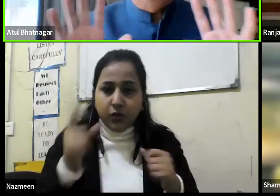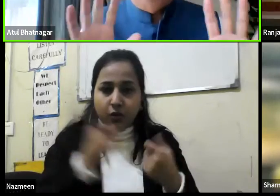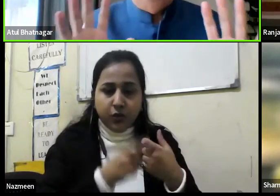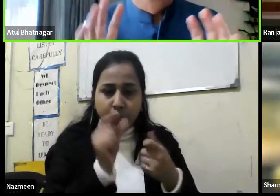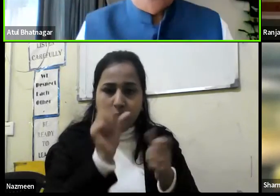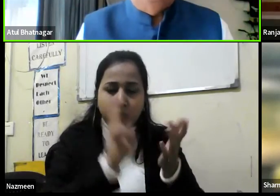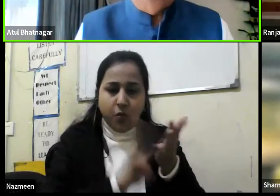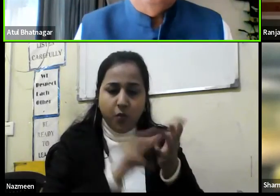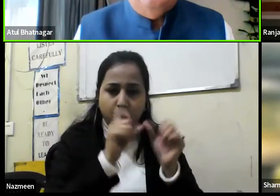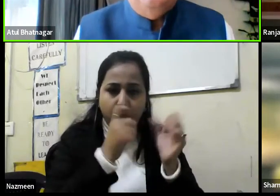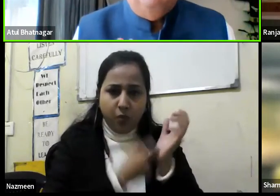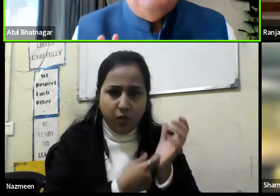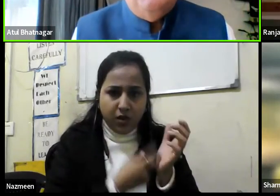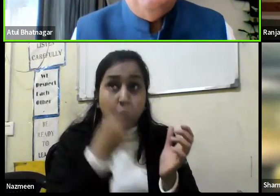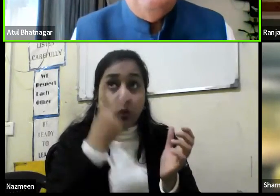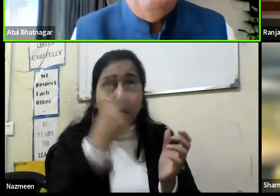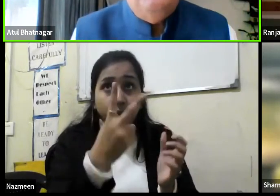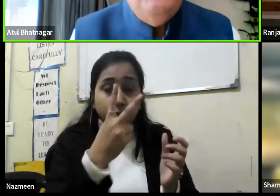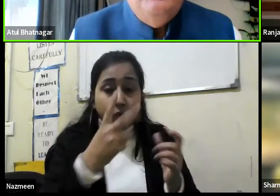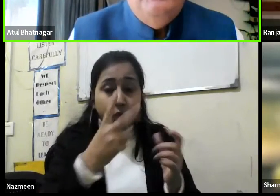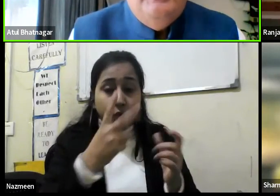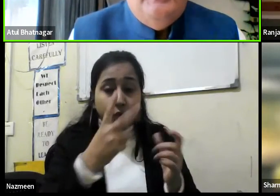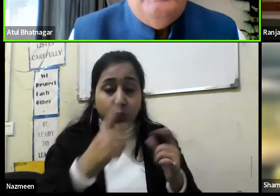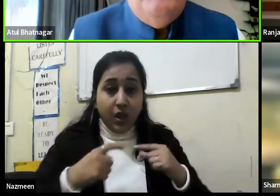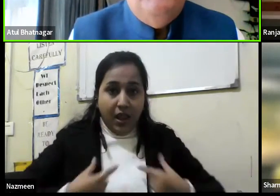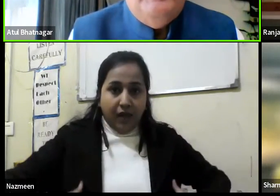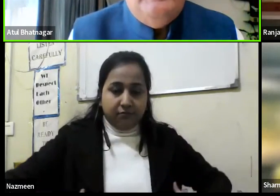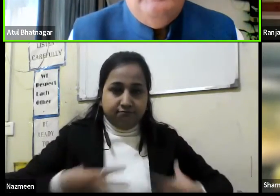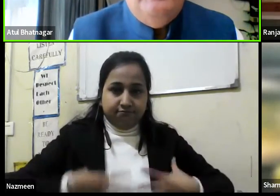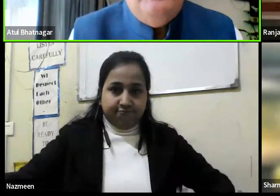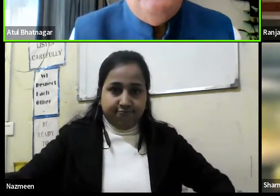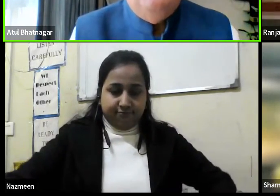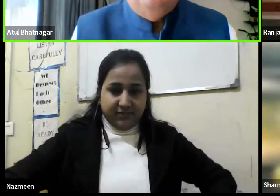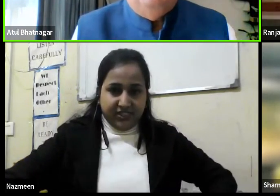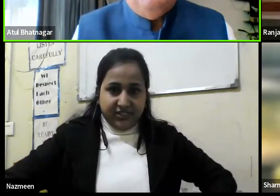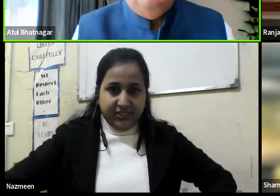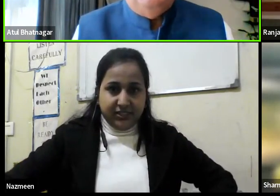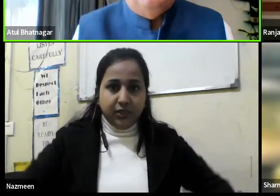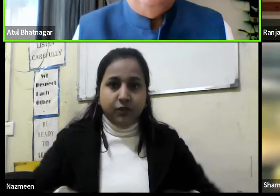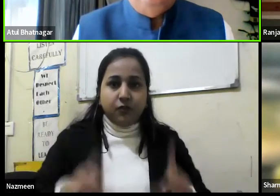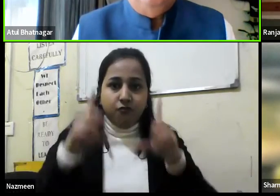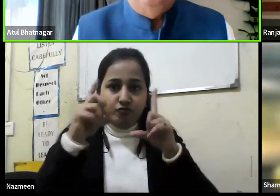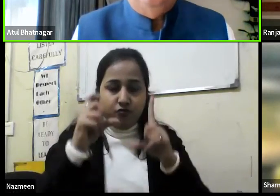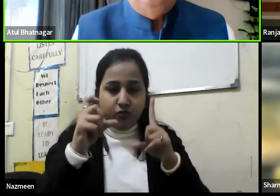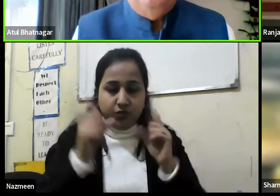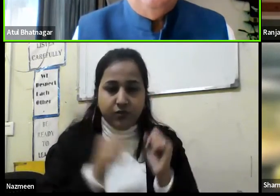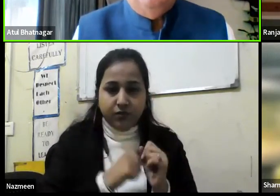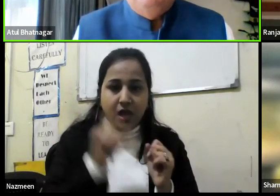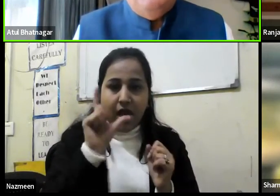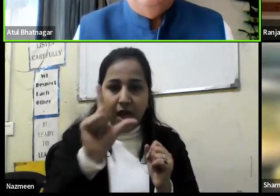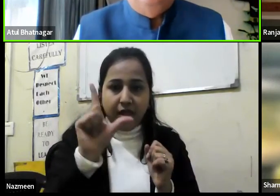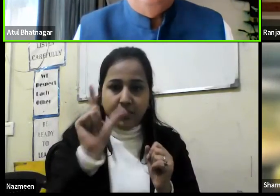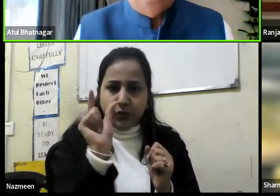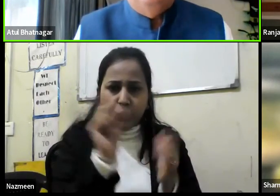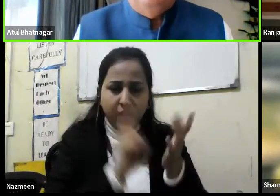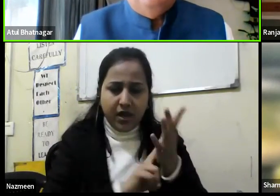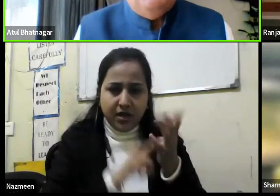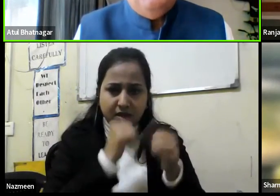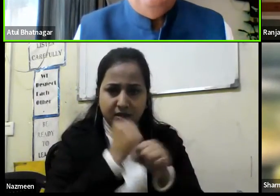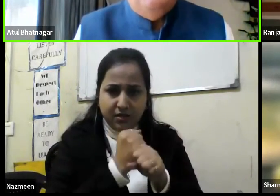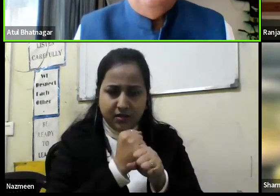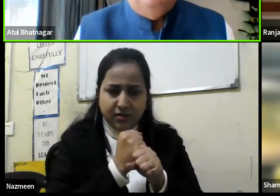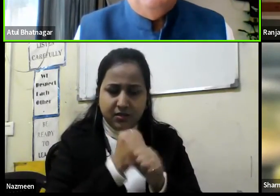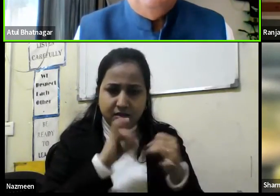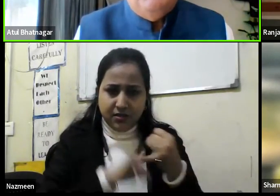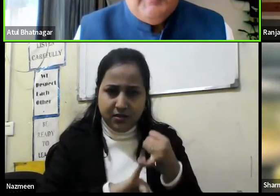2 lungs की उन्होंने फोटो दिखाई. And this was and saying कि पिछले 4-5 साल से वो देख रहे हैं कि मैं हर दिन वो